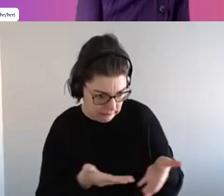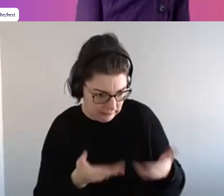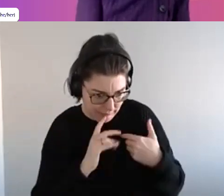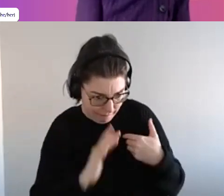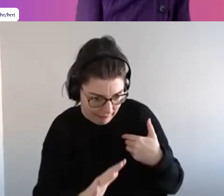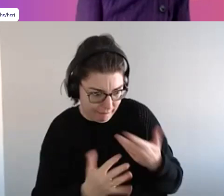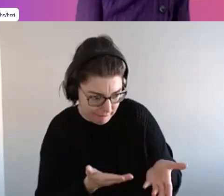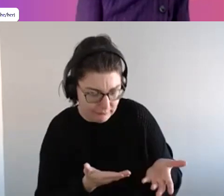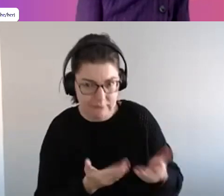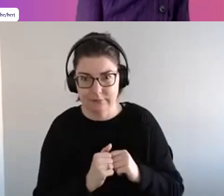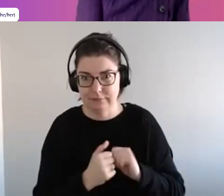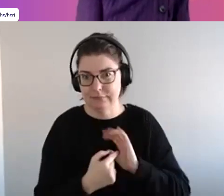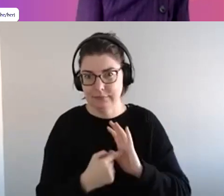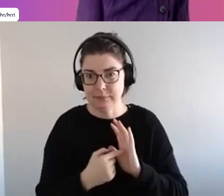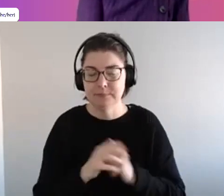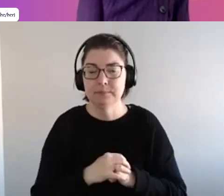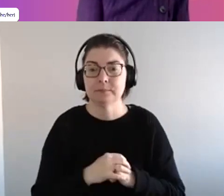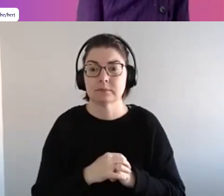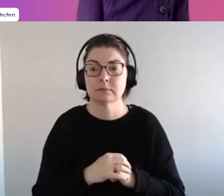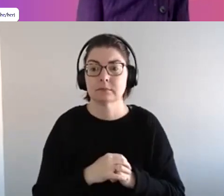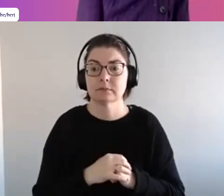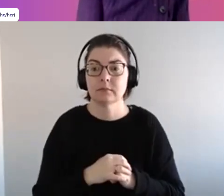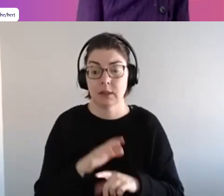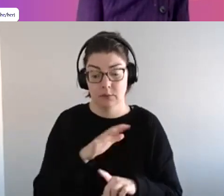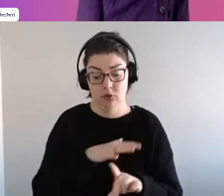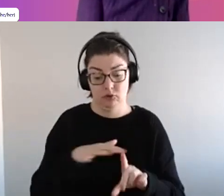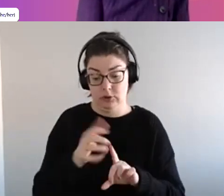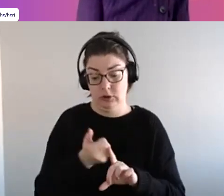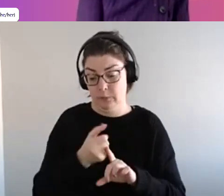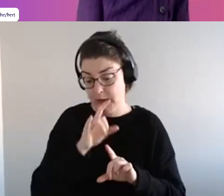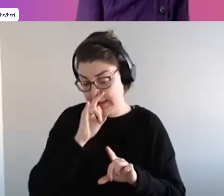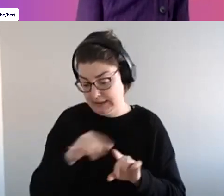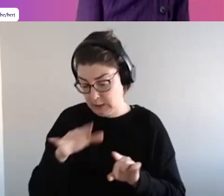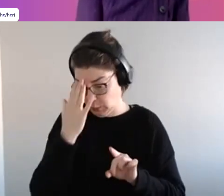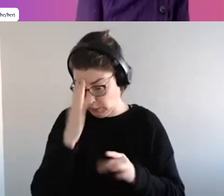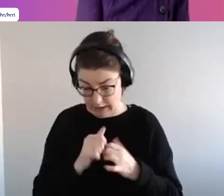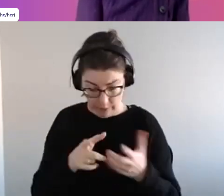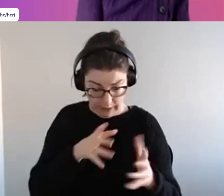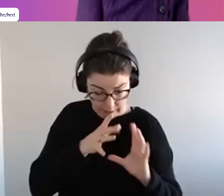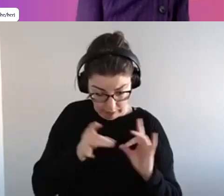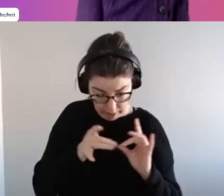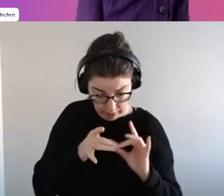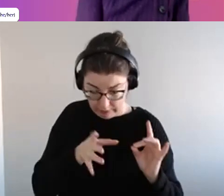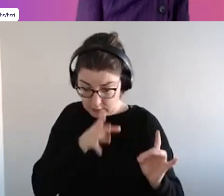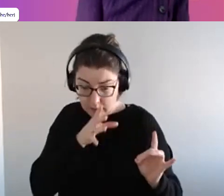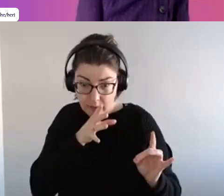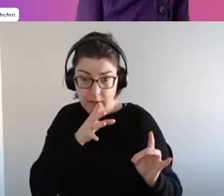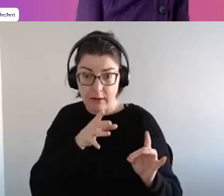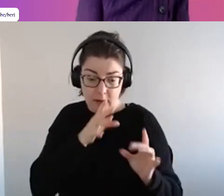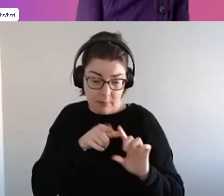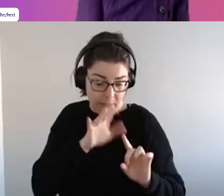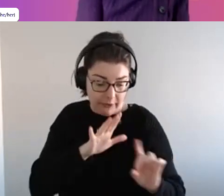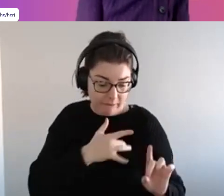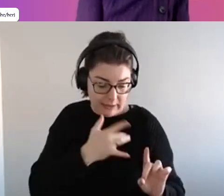ce sont des petits enfants qui ont 5 ans par exemple mais je pense que le fait s'entourer avec de jeunes enfants de savoir comment ils